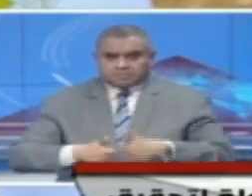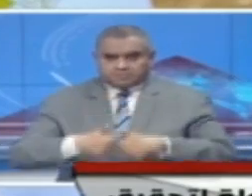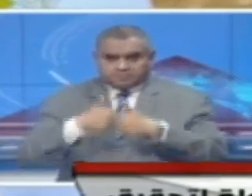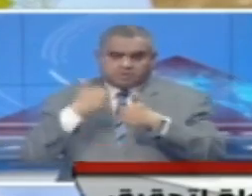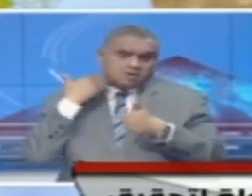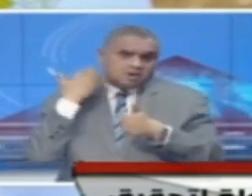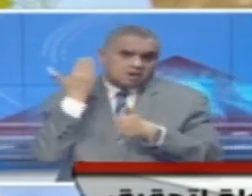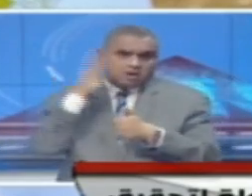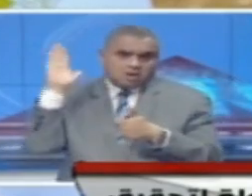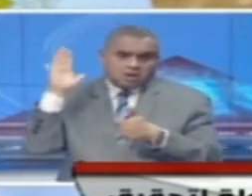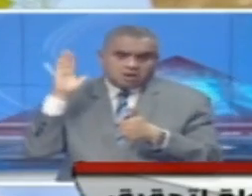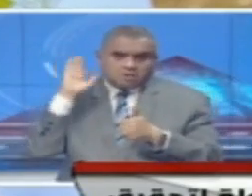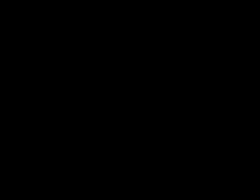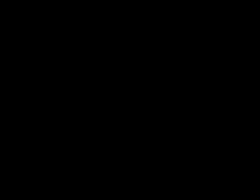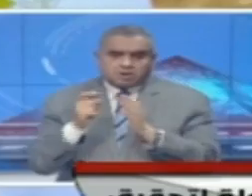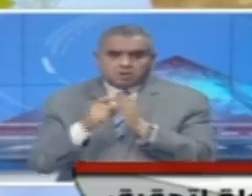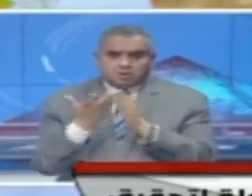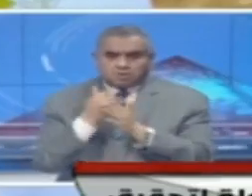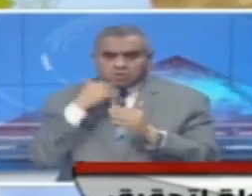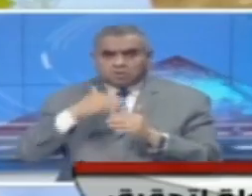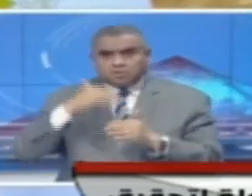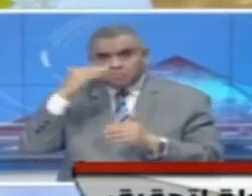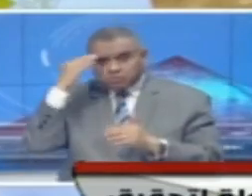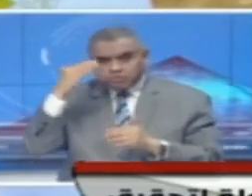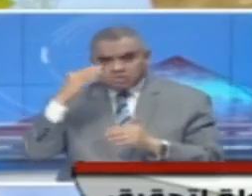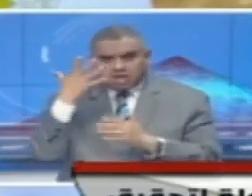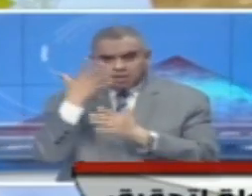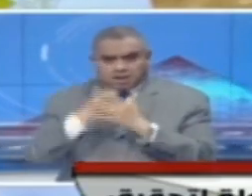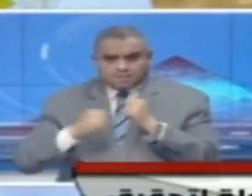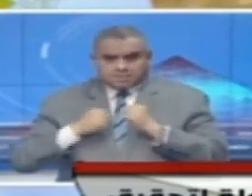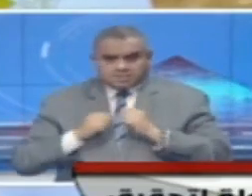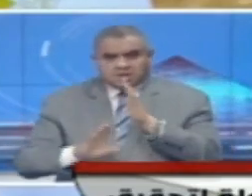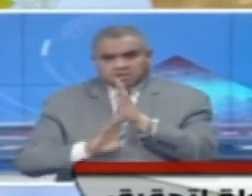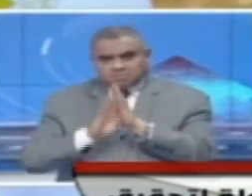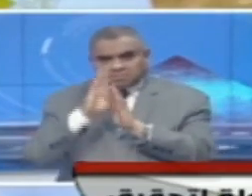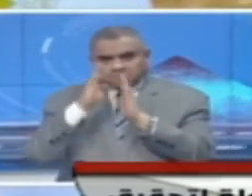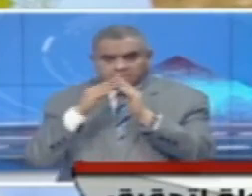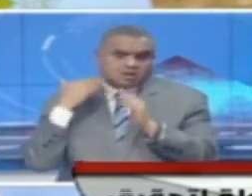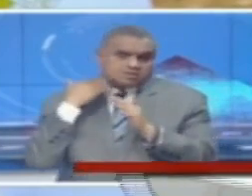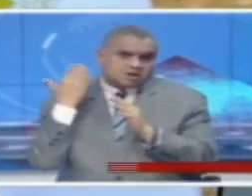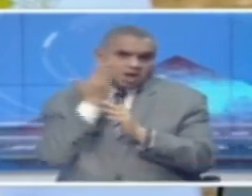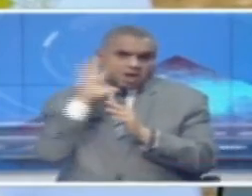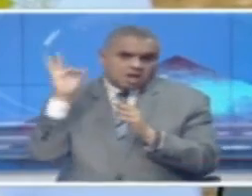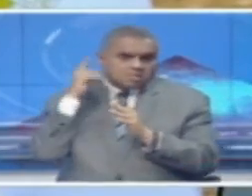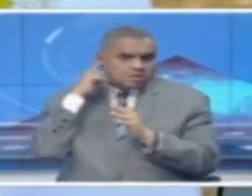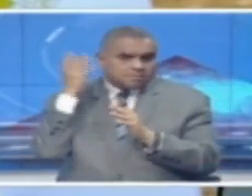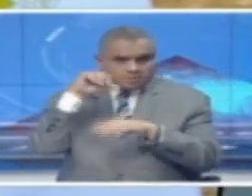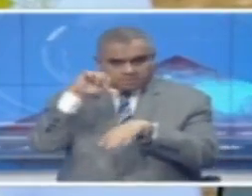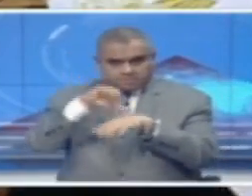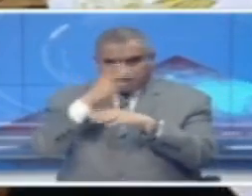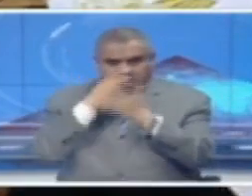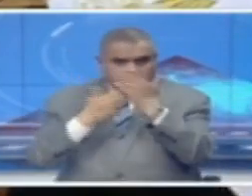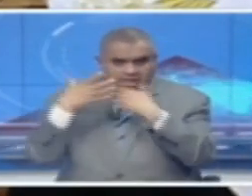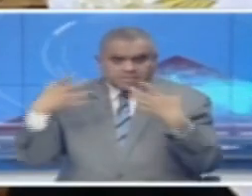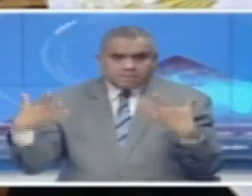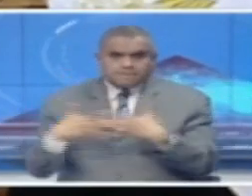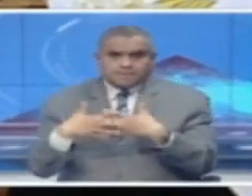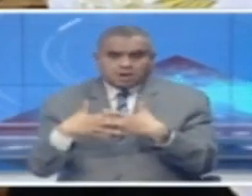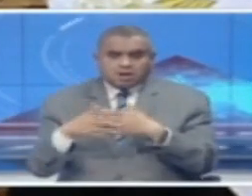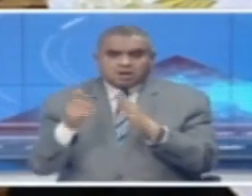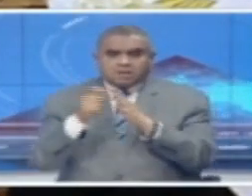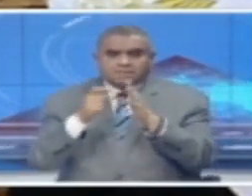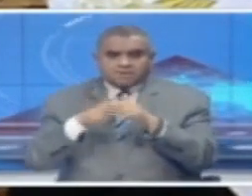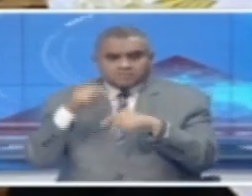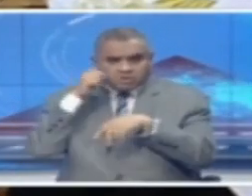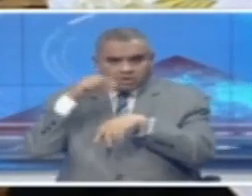به، ليكون حاضر ومستقبل مصر بعظمة ومجد ماضيها، وليجد كل مواطن